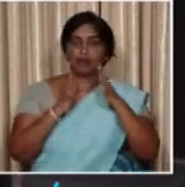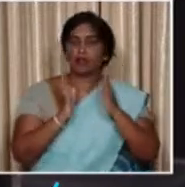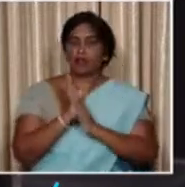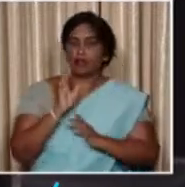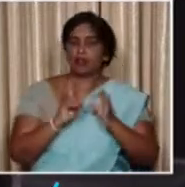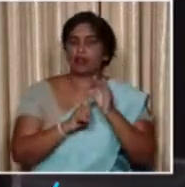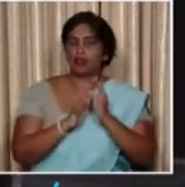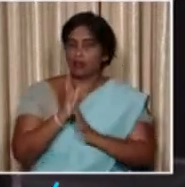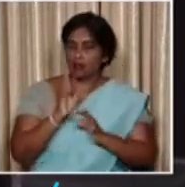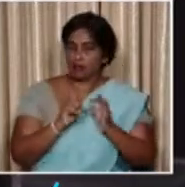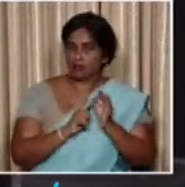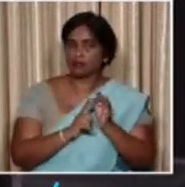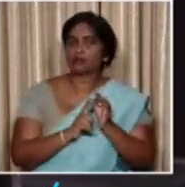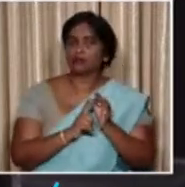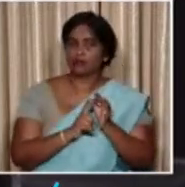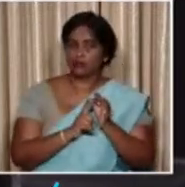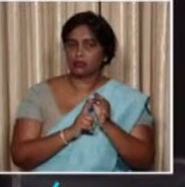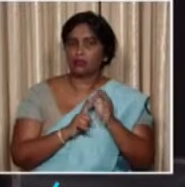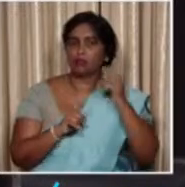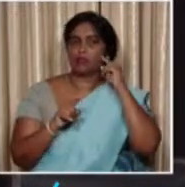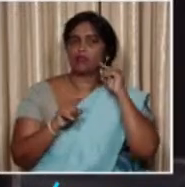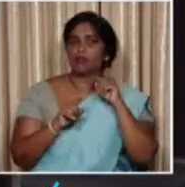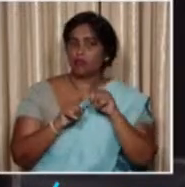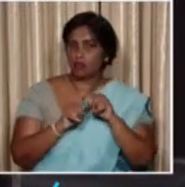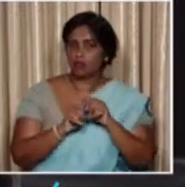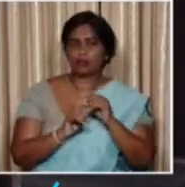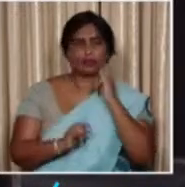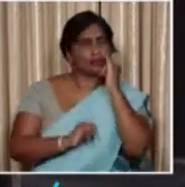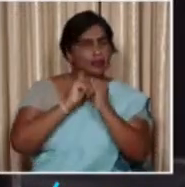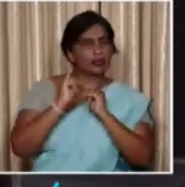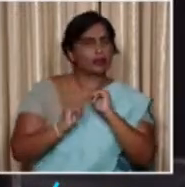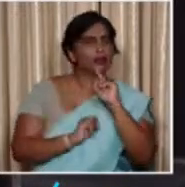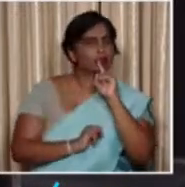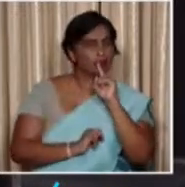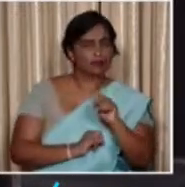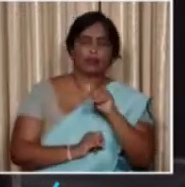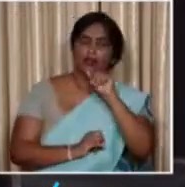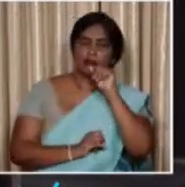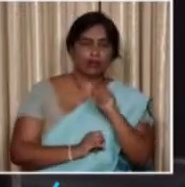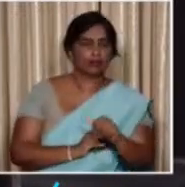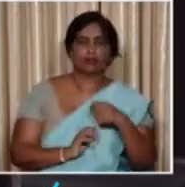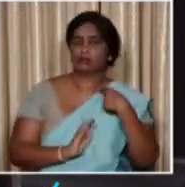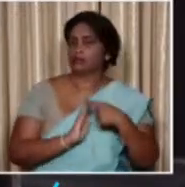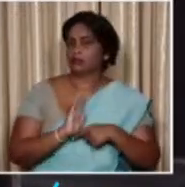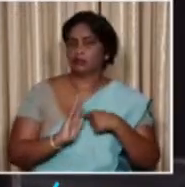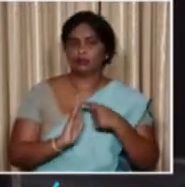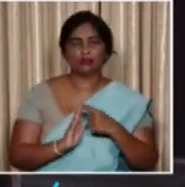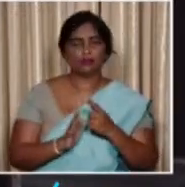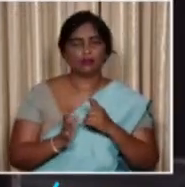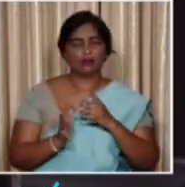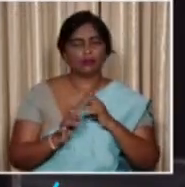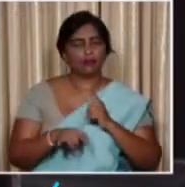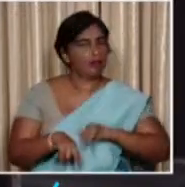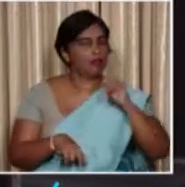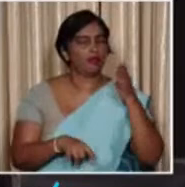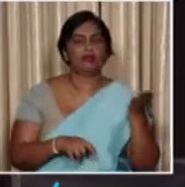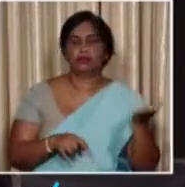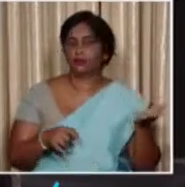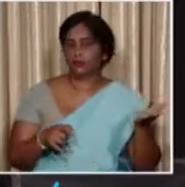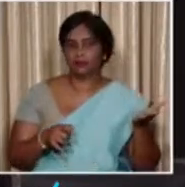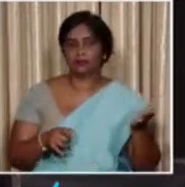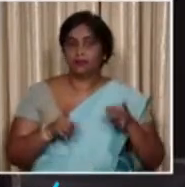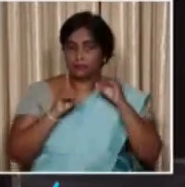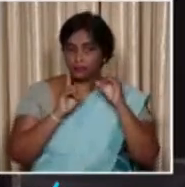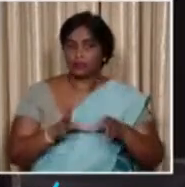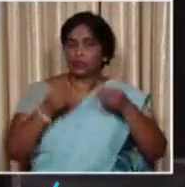මන්ත්‍රීවරු ඒ පිළිබඳව දැඩි විවේචනයක් තියෙනවා නම් ඇත්තට මේක රටේ අභාවයට කරුණක්. මේ